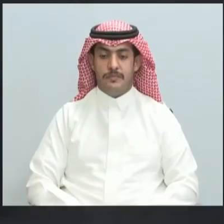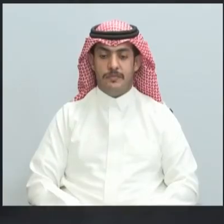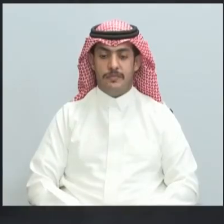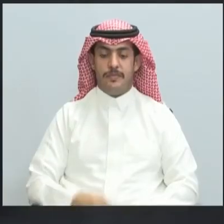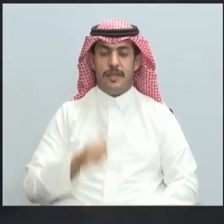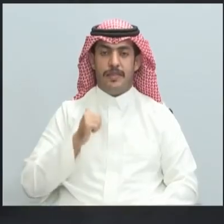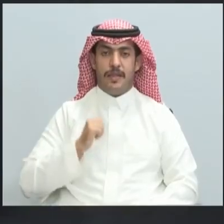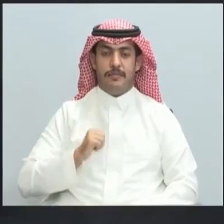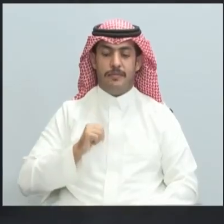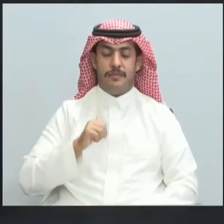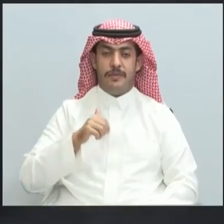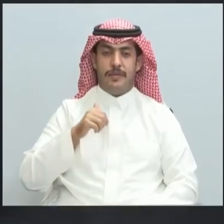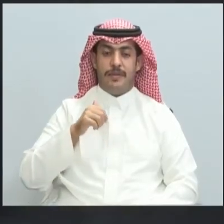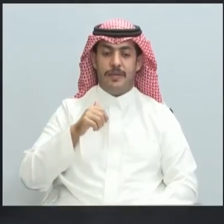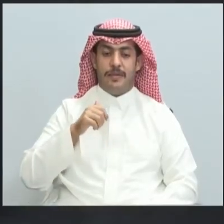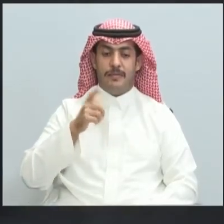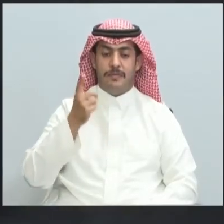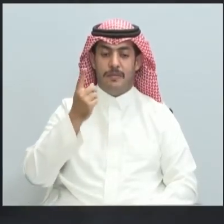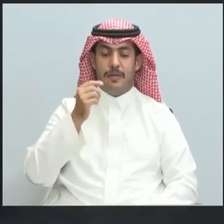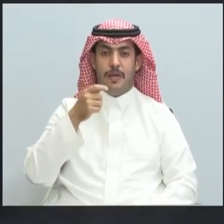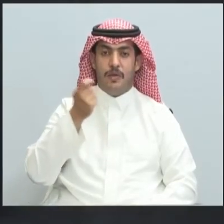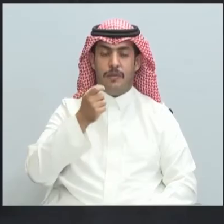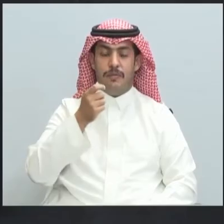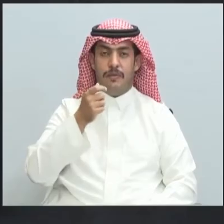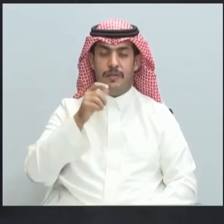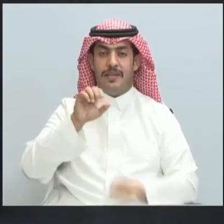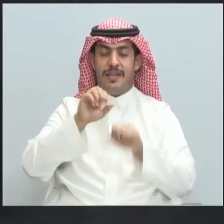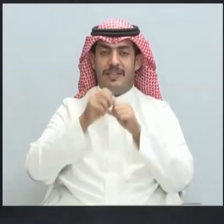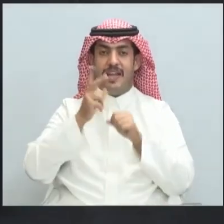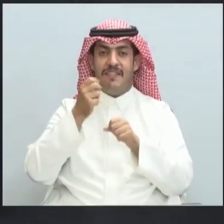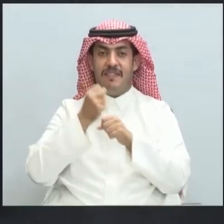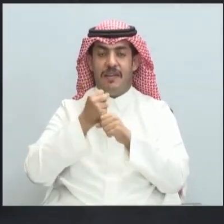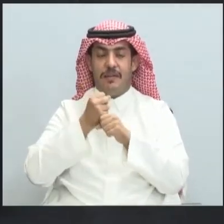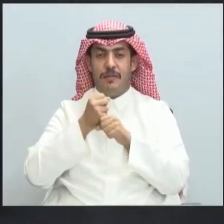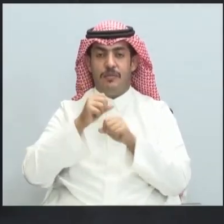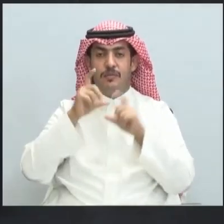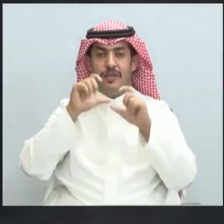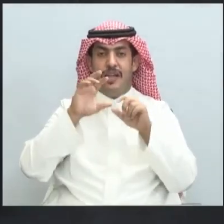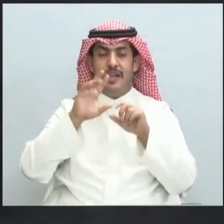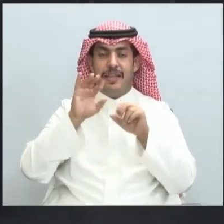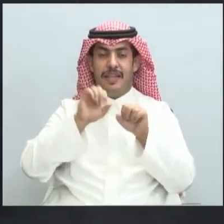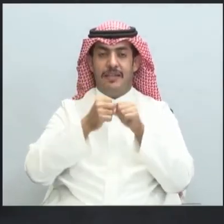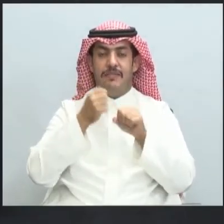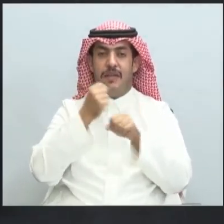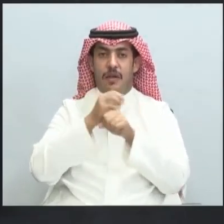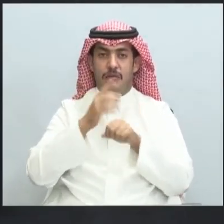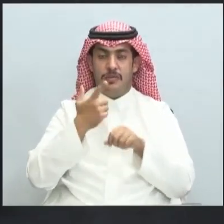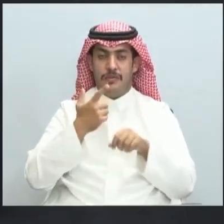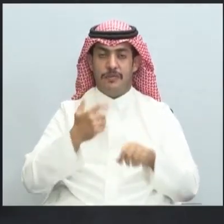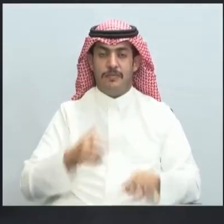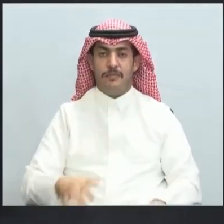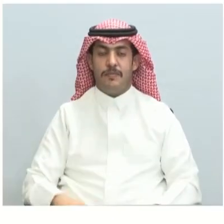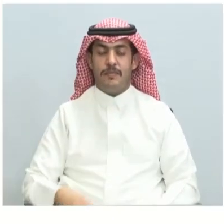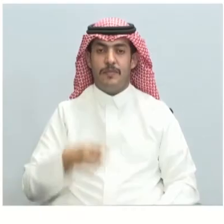هاي مبدعين حتى اكتب العدد الكسر غير فعلي على صوره عدد كسري ماذا افعل ابنائي وبناته